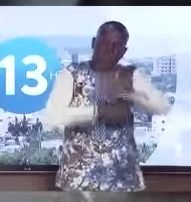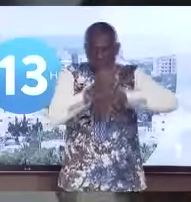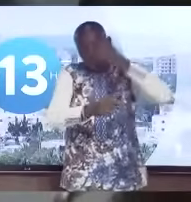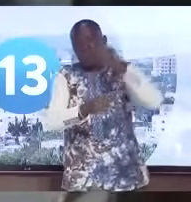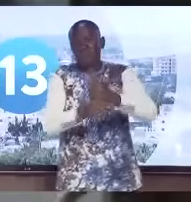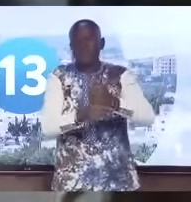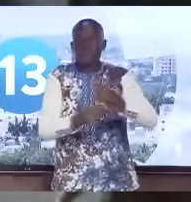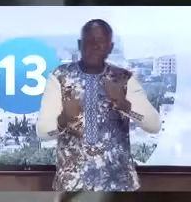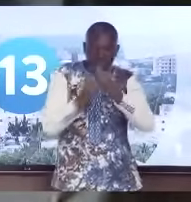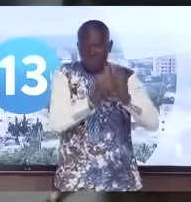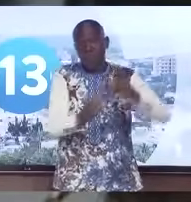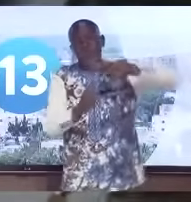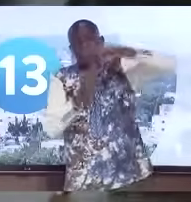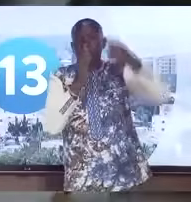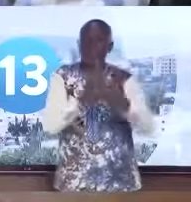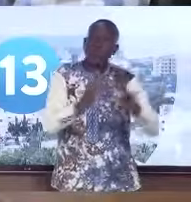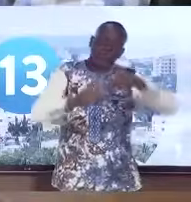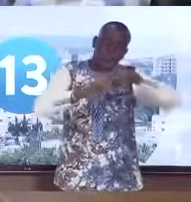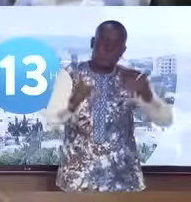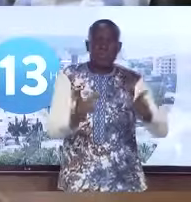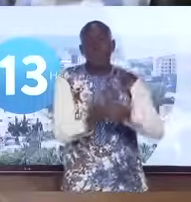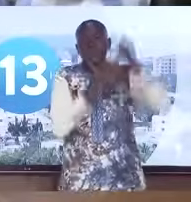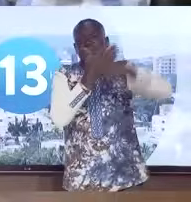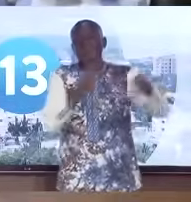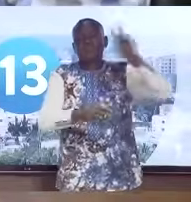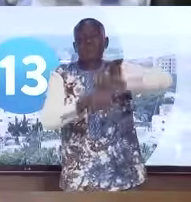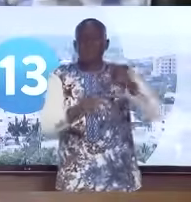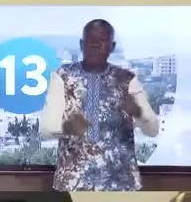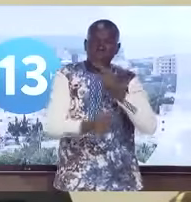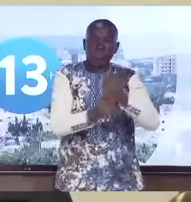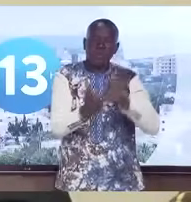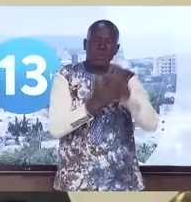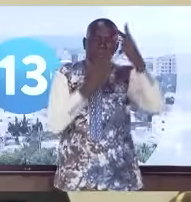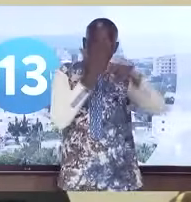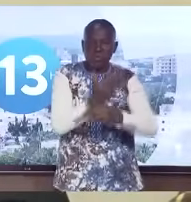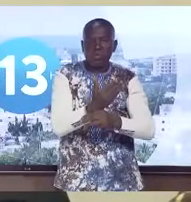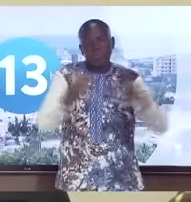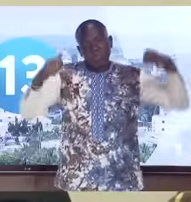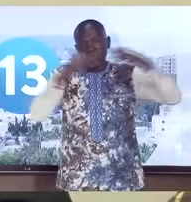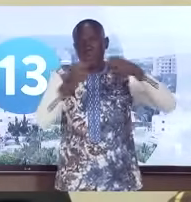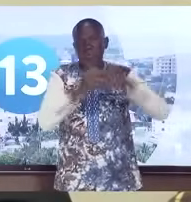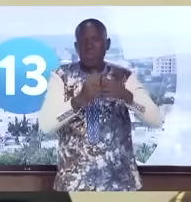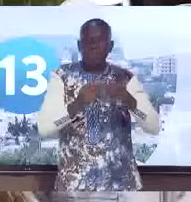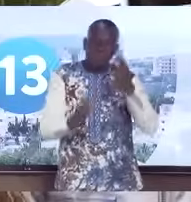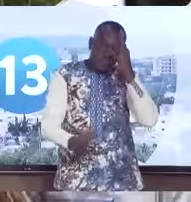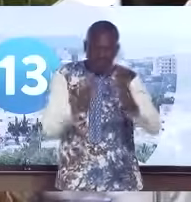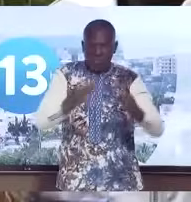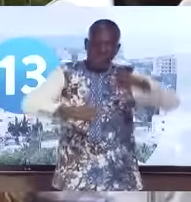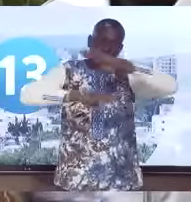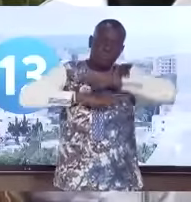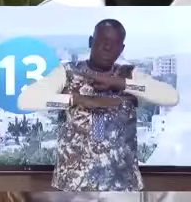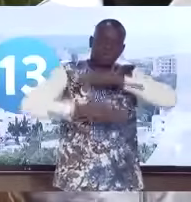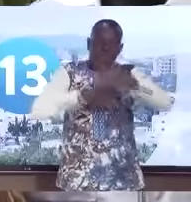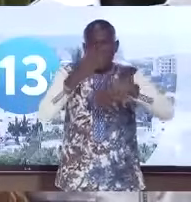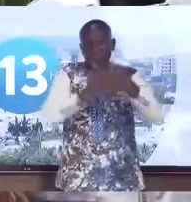l'ensemble, les résultats des différents projets mis en œuvre par le programme budgétaire énergie sont jugés satisfaisants. Tous les